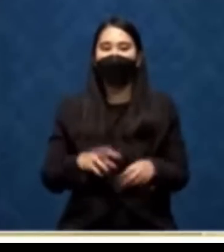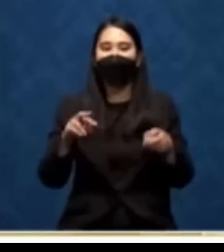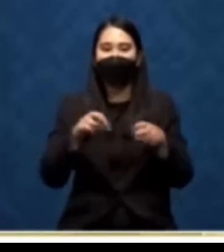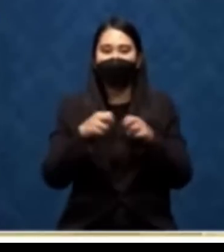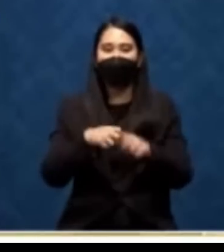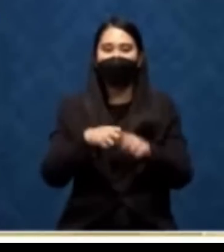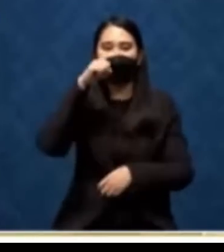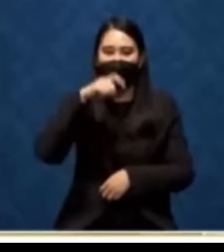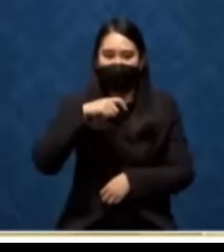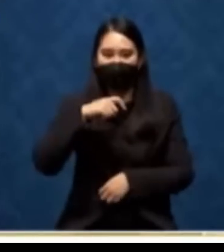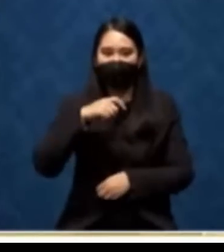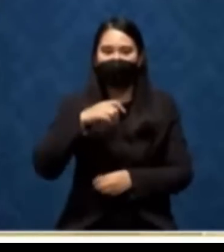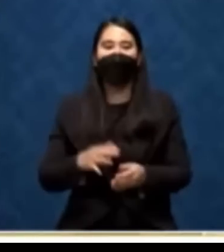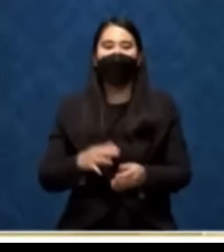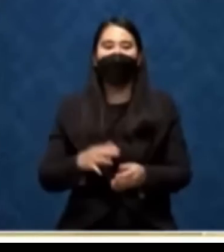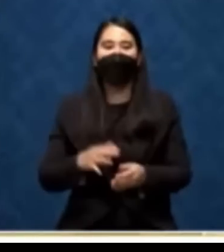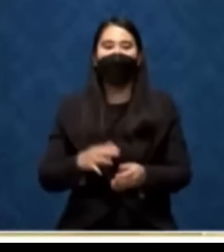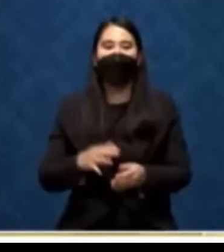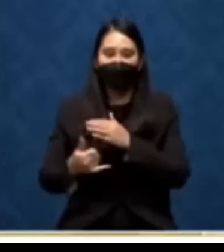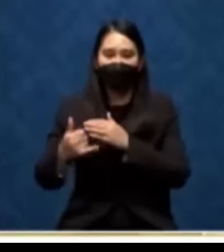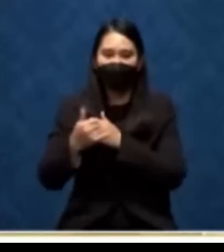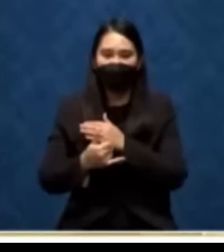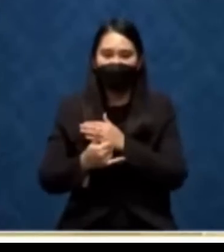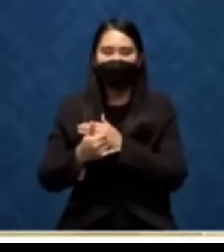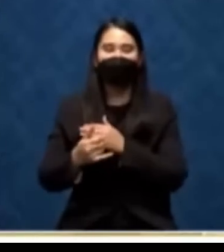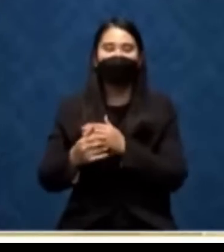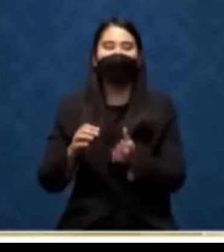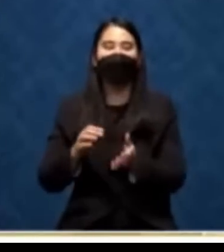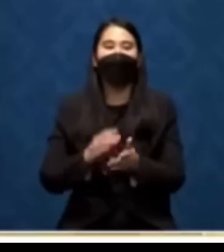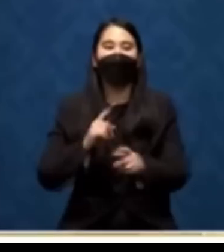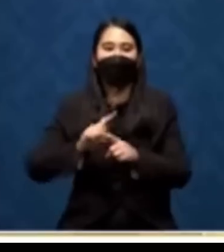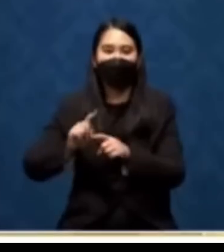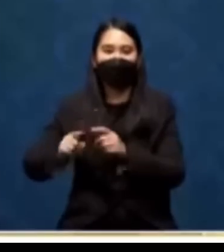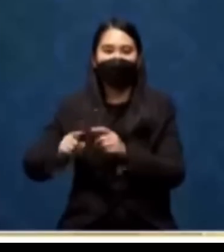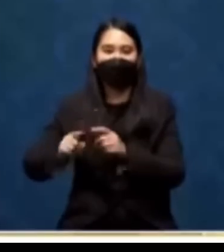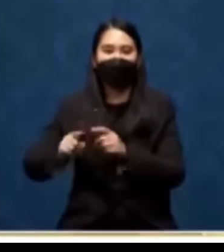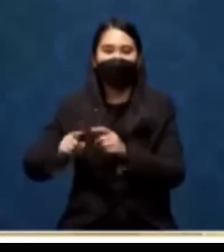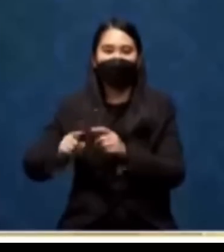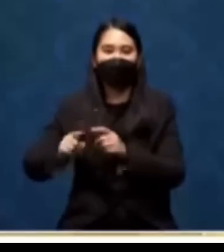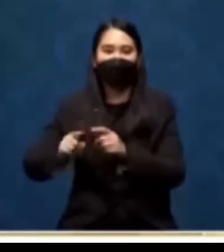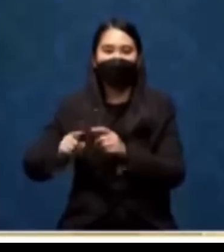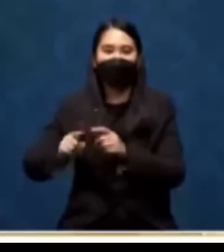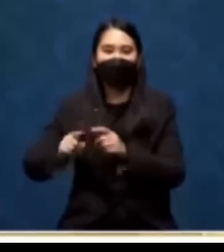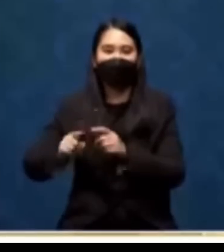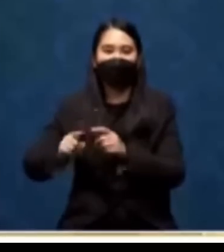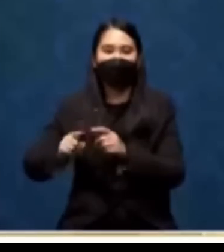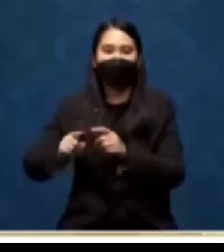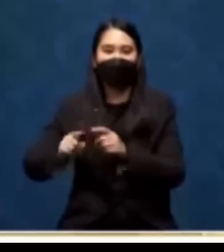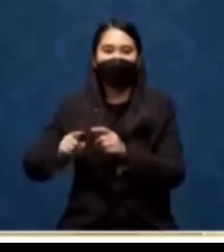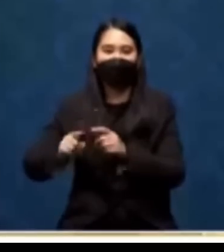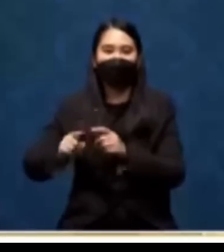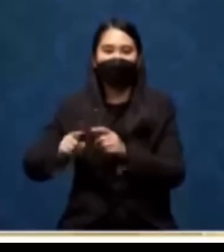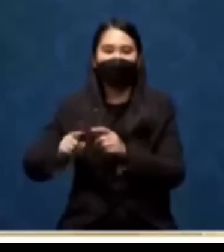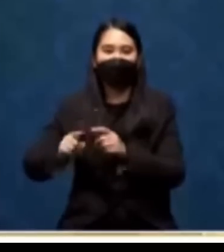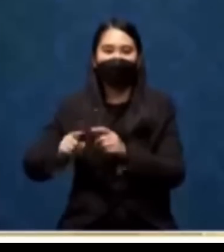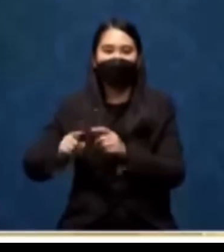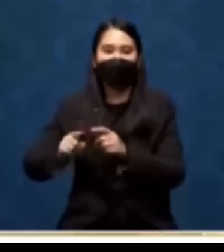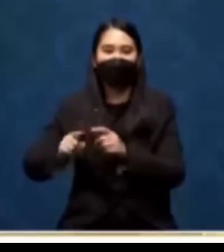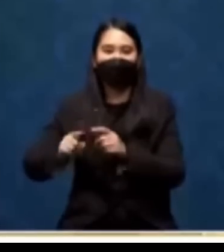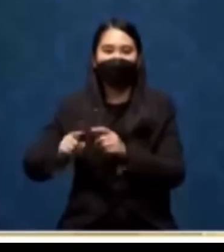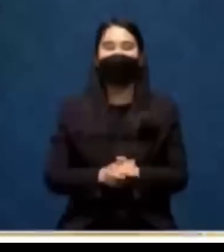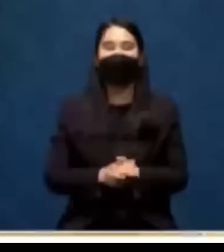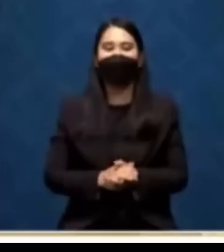ข้ามชาติที่เป็นท่อน้ำเลี้ยงให้กับพวกมันก็ไม่มีวันที่จะหายสาบสูญไปด้วยไม่มี